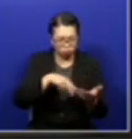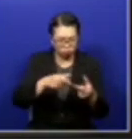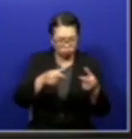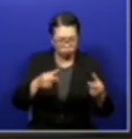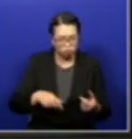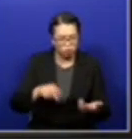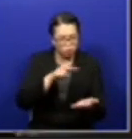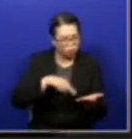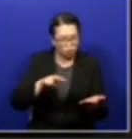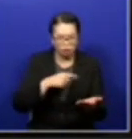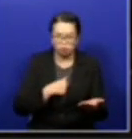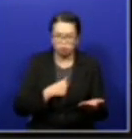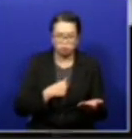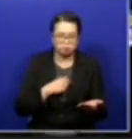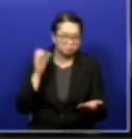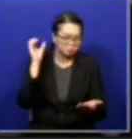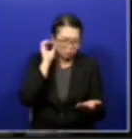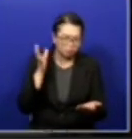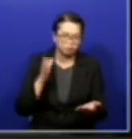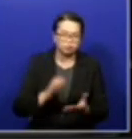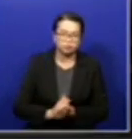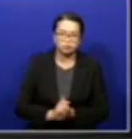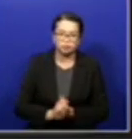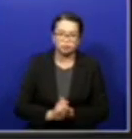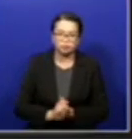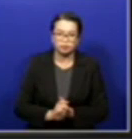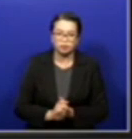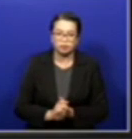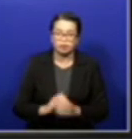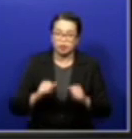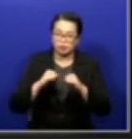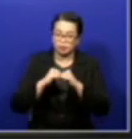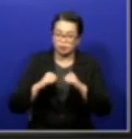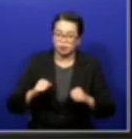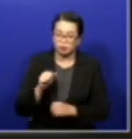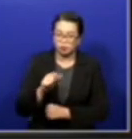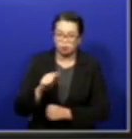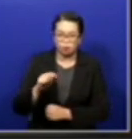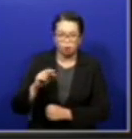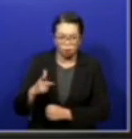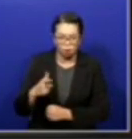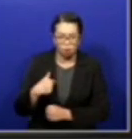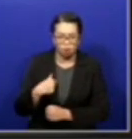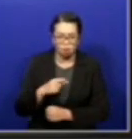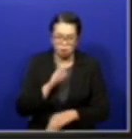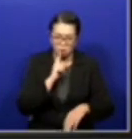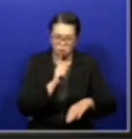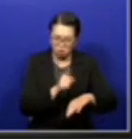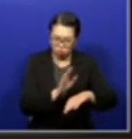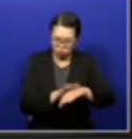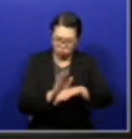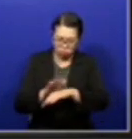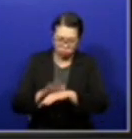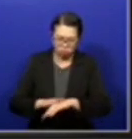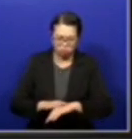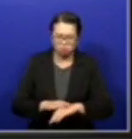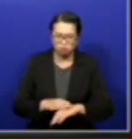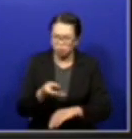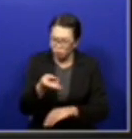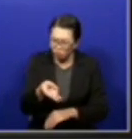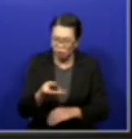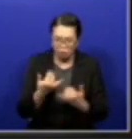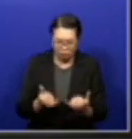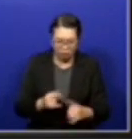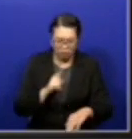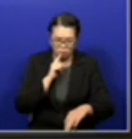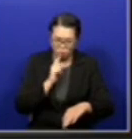ฟังไว้นะครับปกติสำนักงานตรวจเงินแผ่นดินนี่เขาไม่ค่อยจะไปตำหนิใครนะครับวันนี้เขาตำหนิ